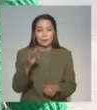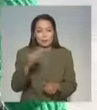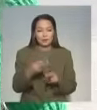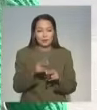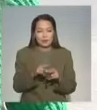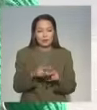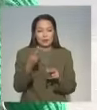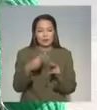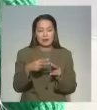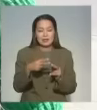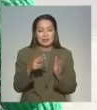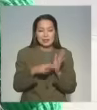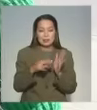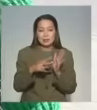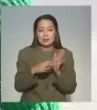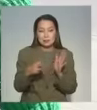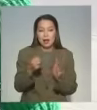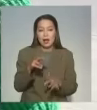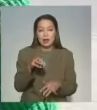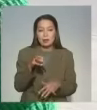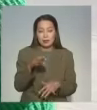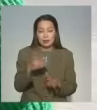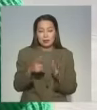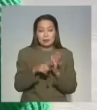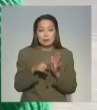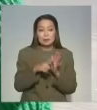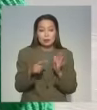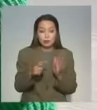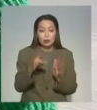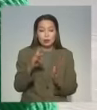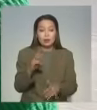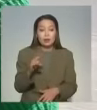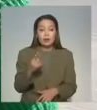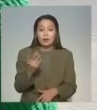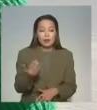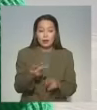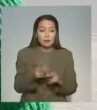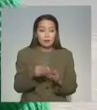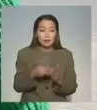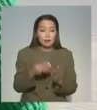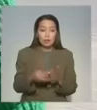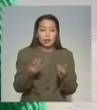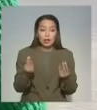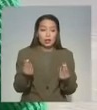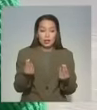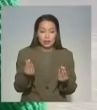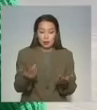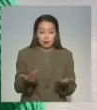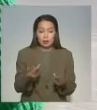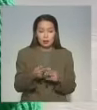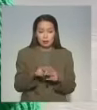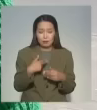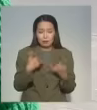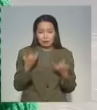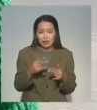7700 алименты на ребенка. Что сейчас есть 7700 на ребенка? Это же вообще не деньги. Меня очень возмутило это, на